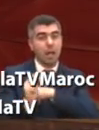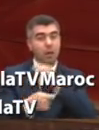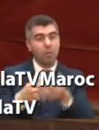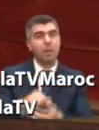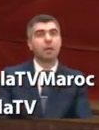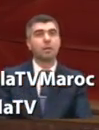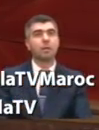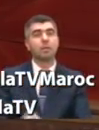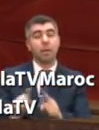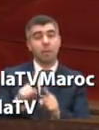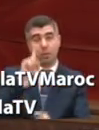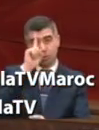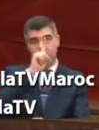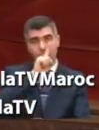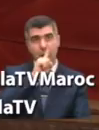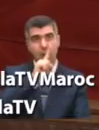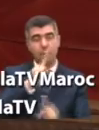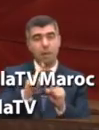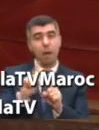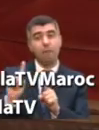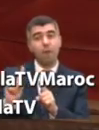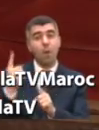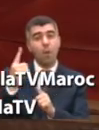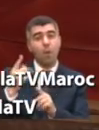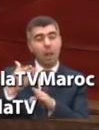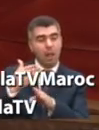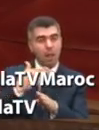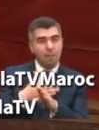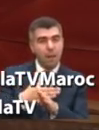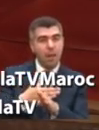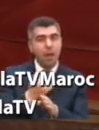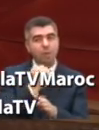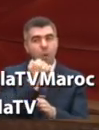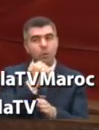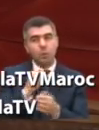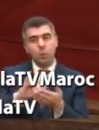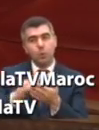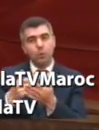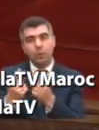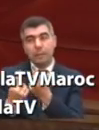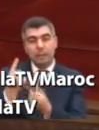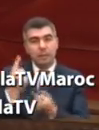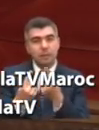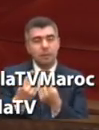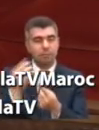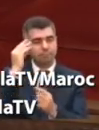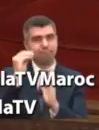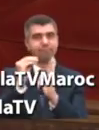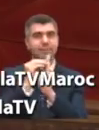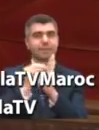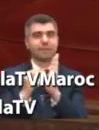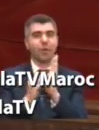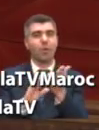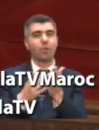ولذلك غنشوف الاتجاه القضية الدراسة السباقية إعداد التراب ولا البرامج عندما تعد تأخذ بعين الاعتبار الاندياش الآن